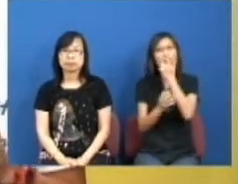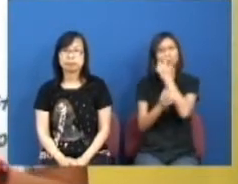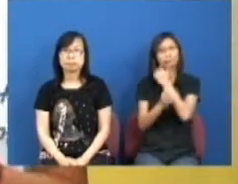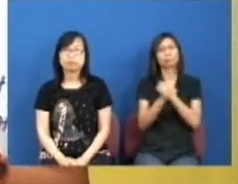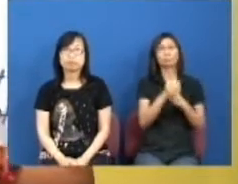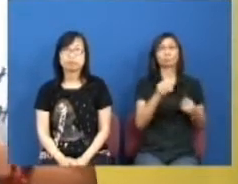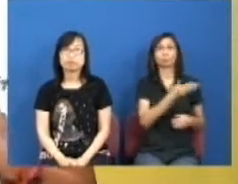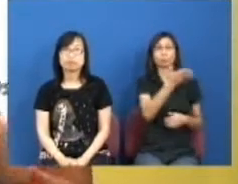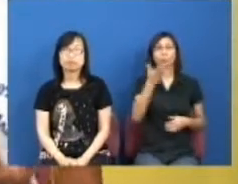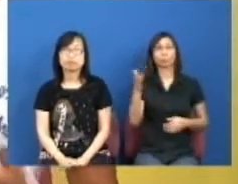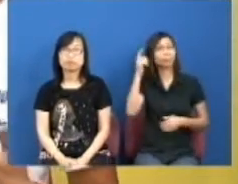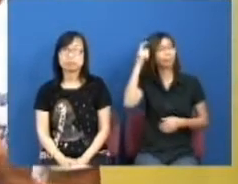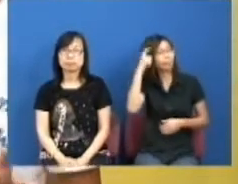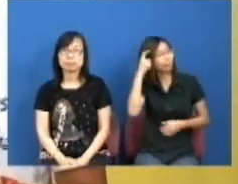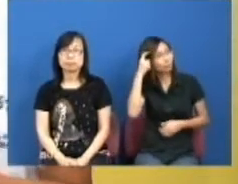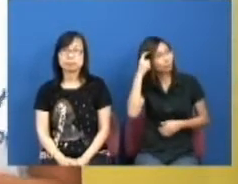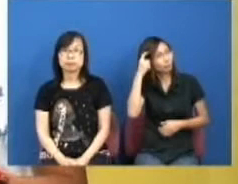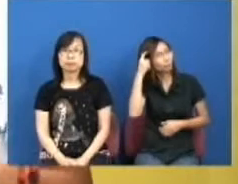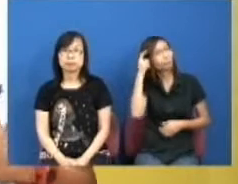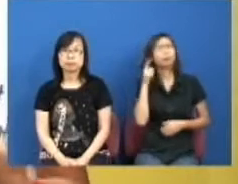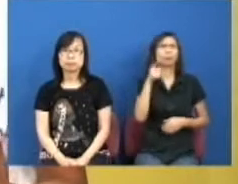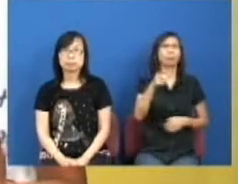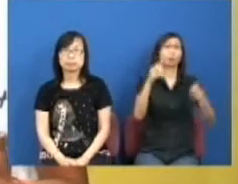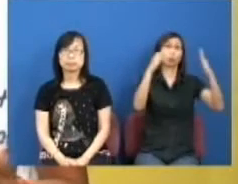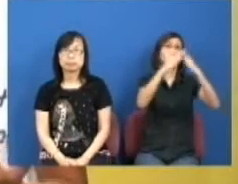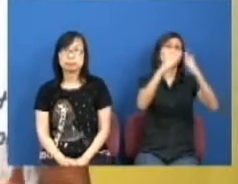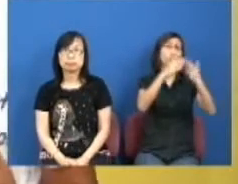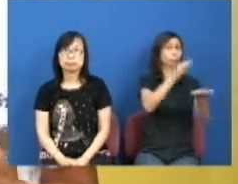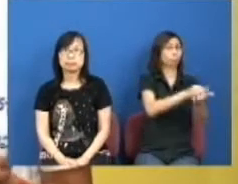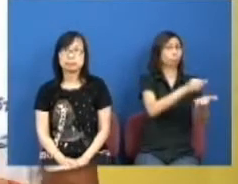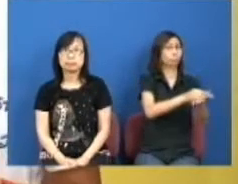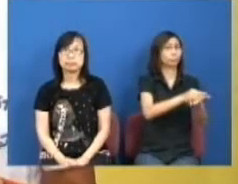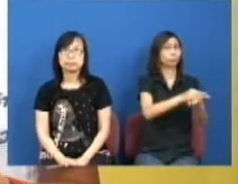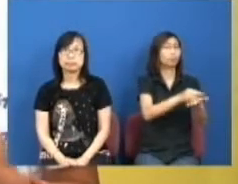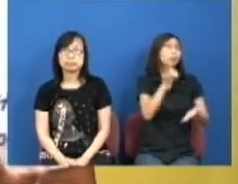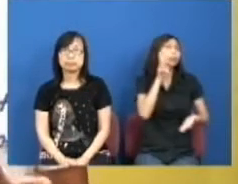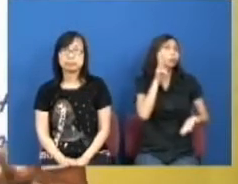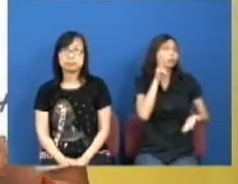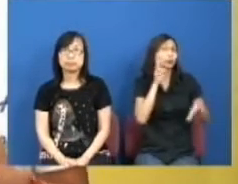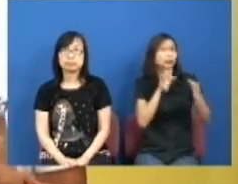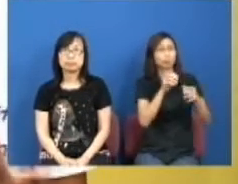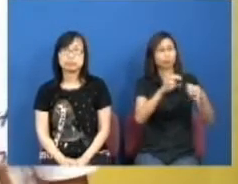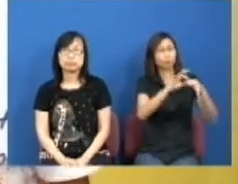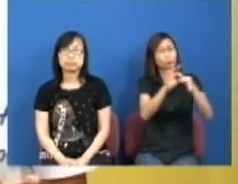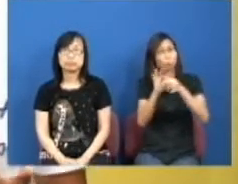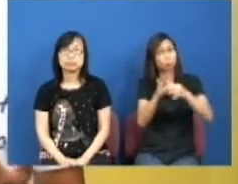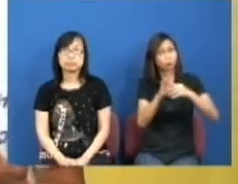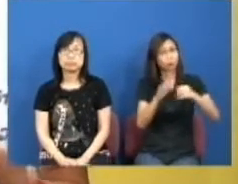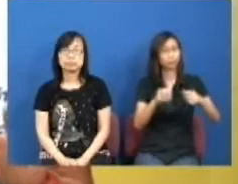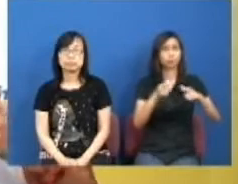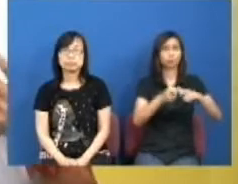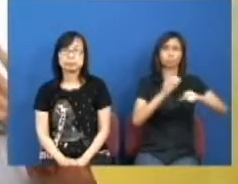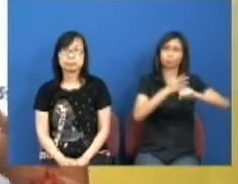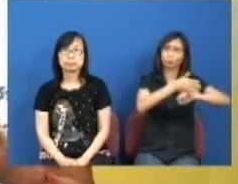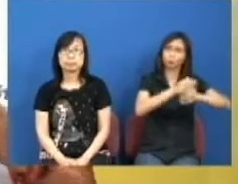呢個節目時候都諗諗，咦？究竟你自己住緊個區係咪都有一啲疑似同公民社會有關嘅組織？咁最明顯一樣嘢就係一啲